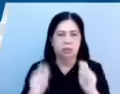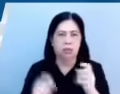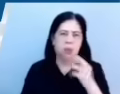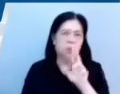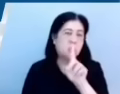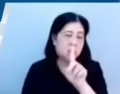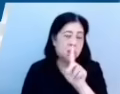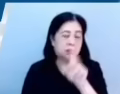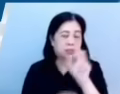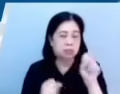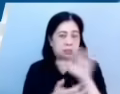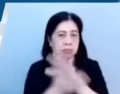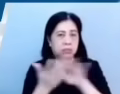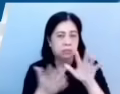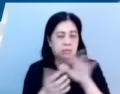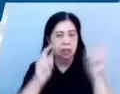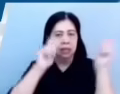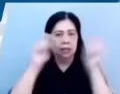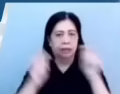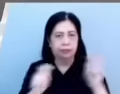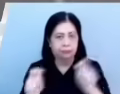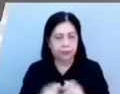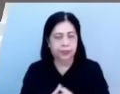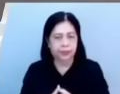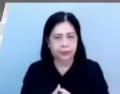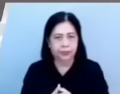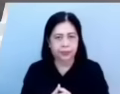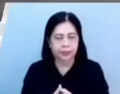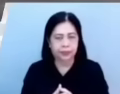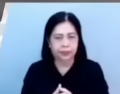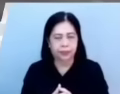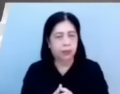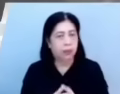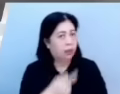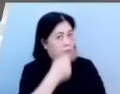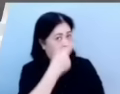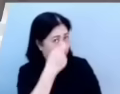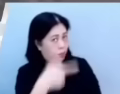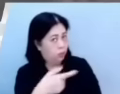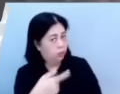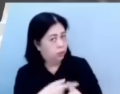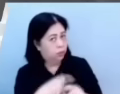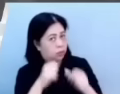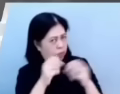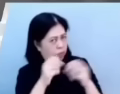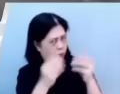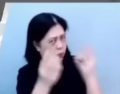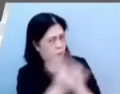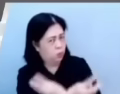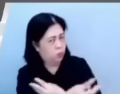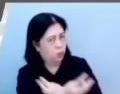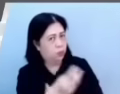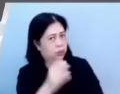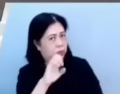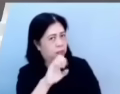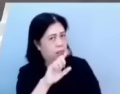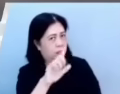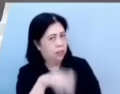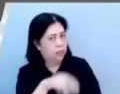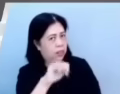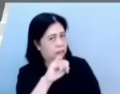mabuo or pumasok po ng Philippine Air Responsibility. Dahil po ba rito magiging severe lalo itong ating El Niño?